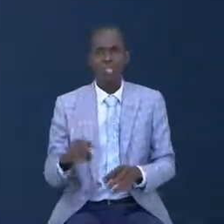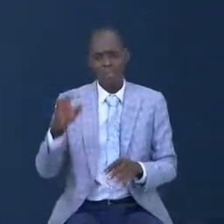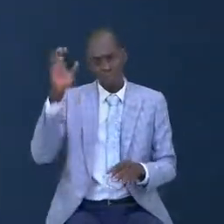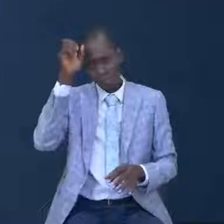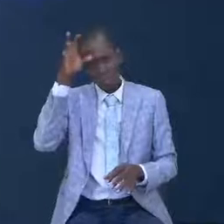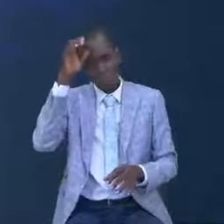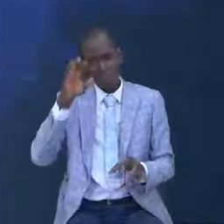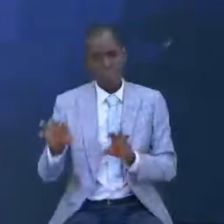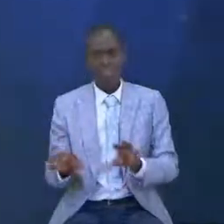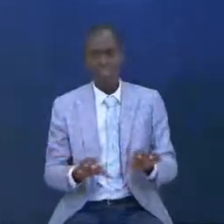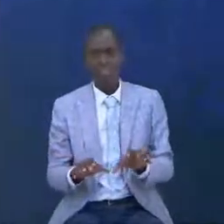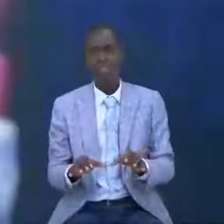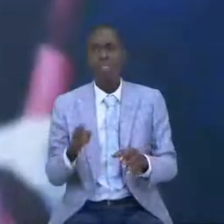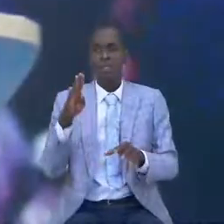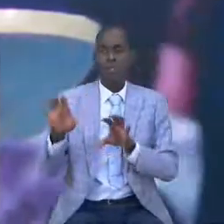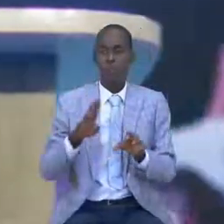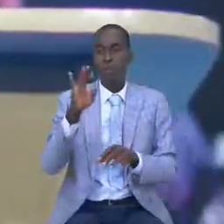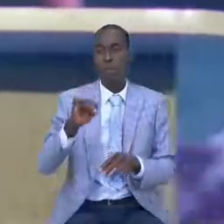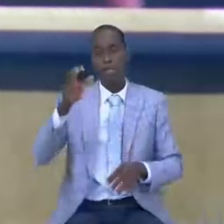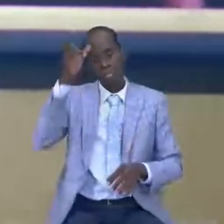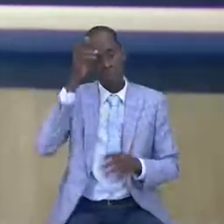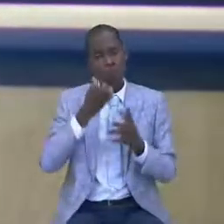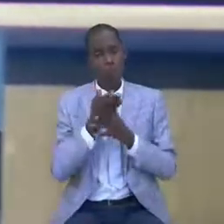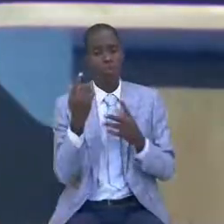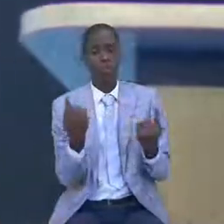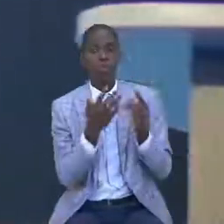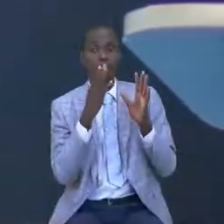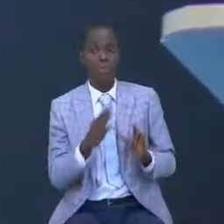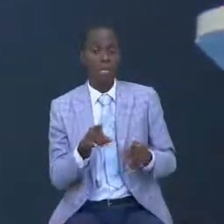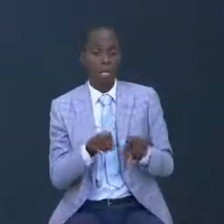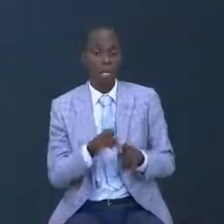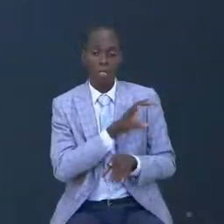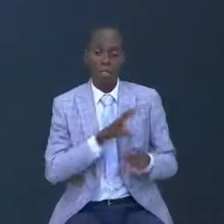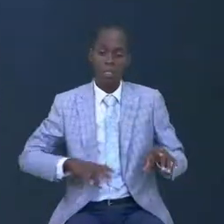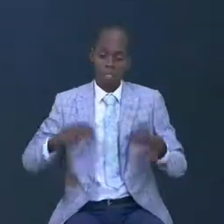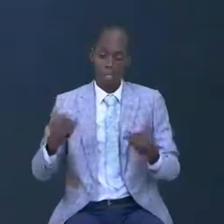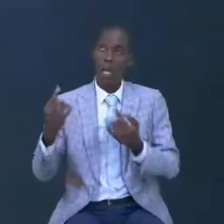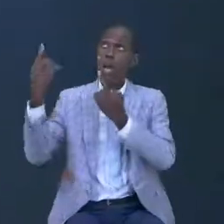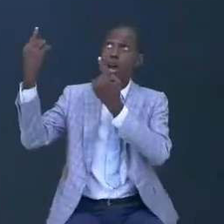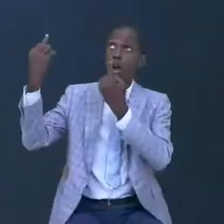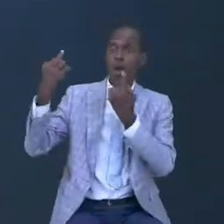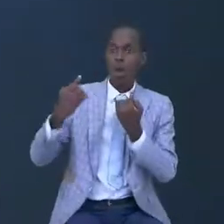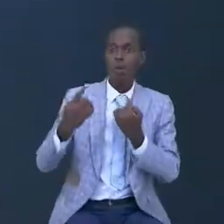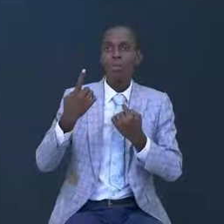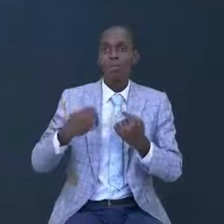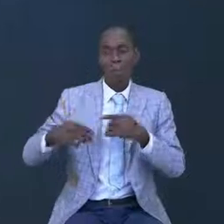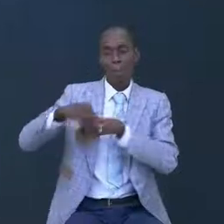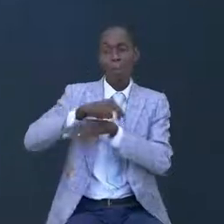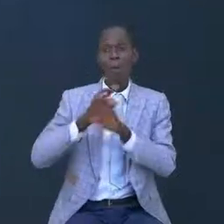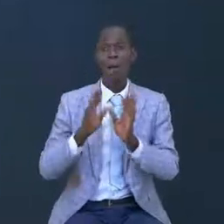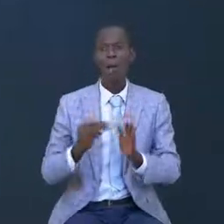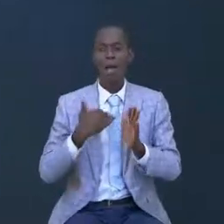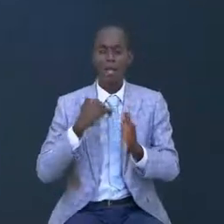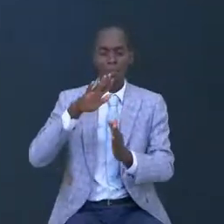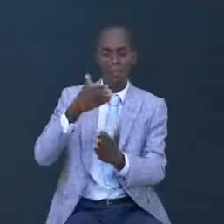Et les actes démoniaques, sataniques, ce qui est fait par le diable au travers du pécheur, et Christ est